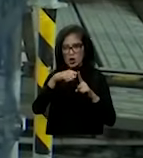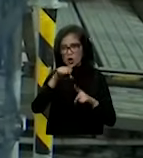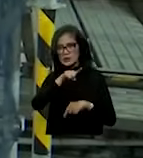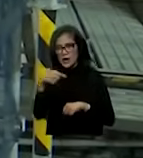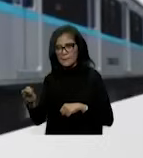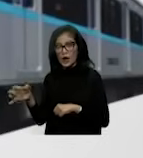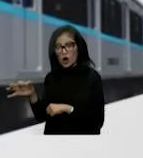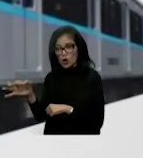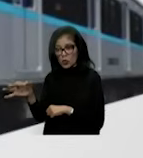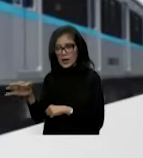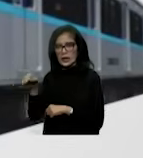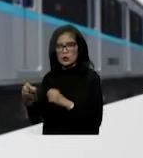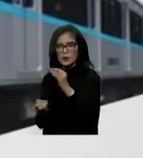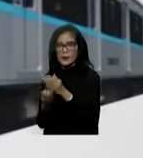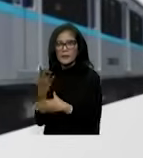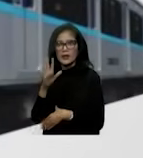57,89%.